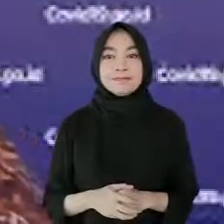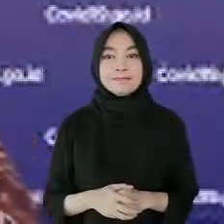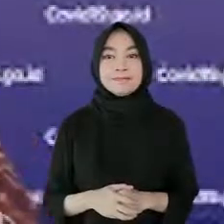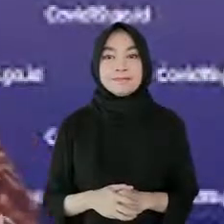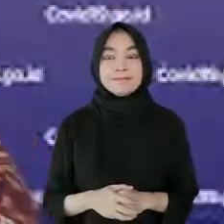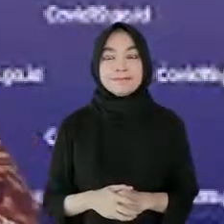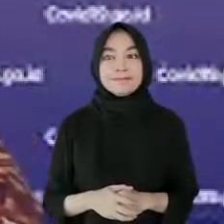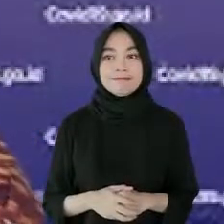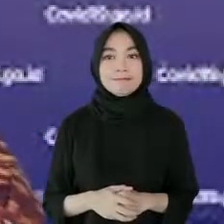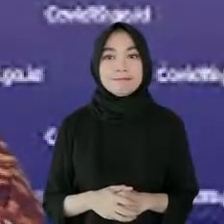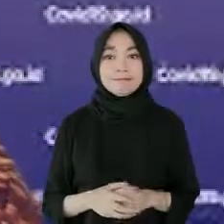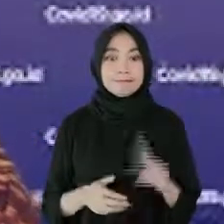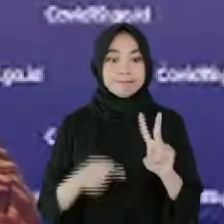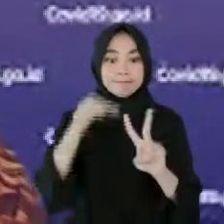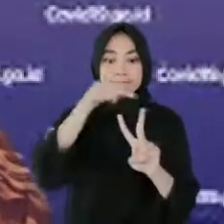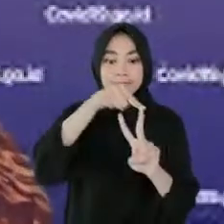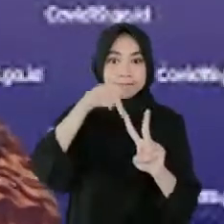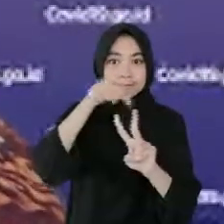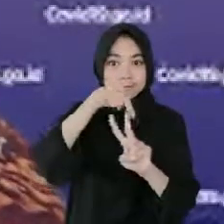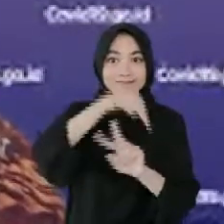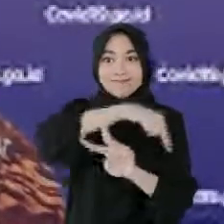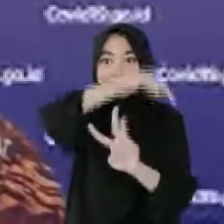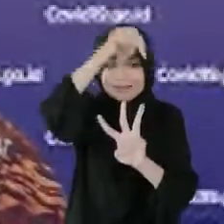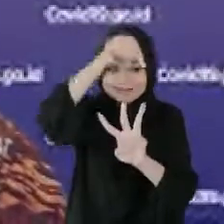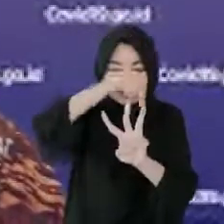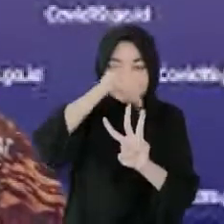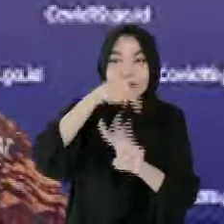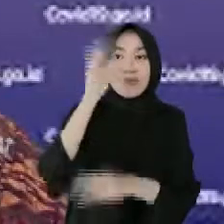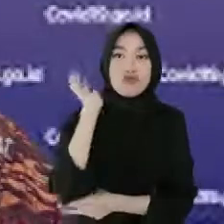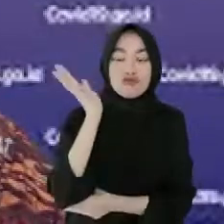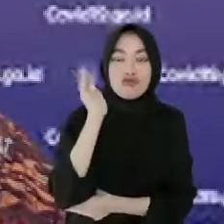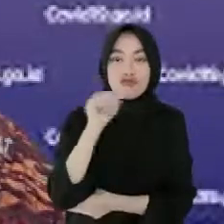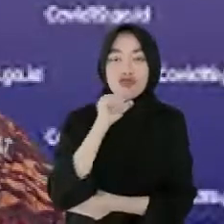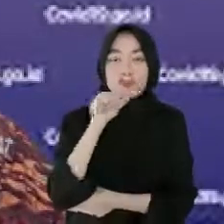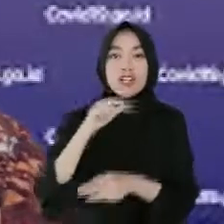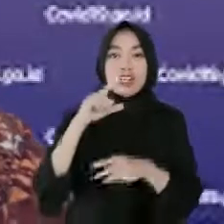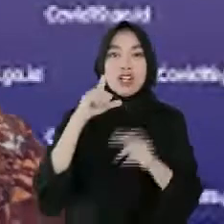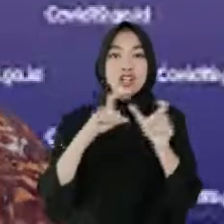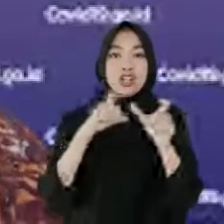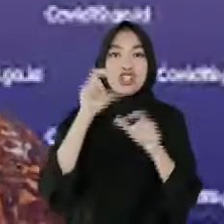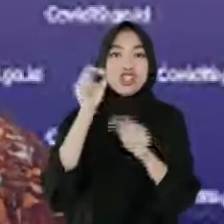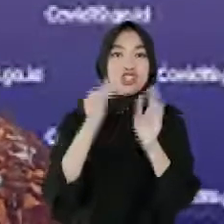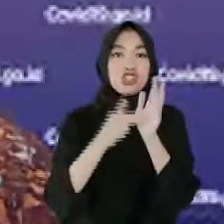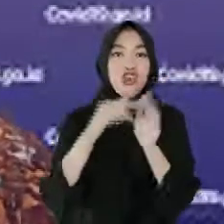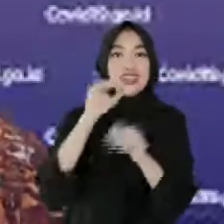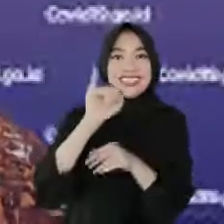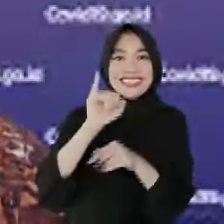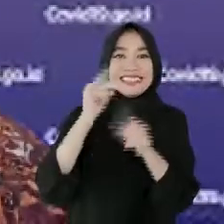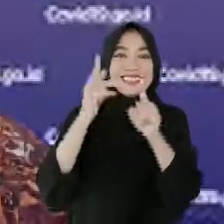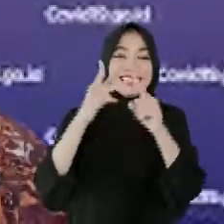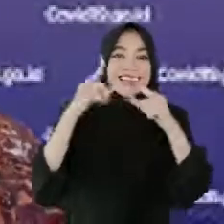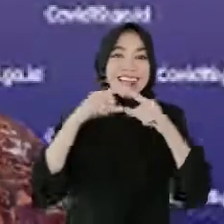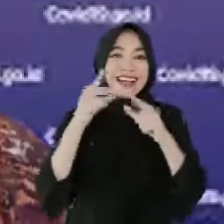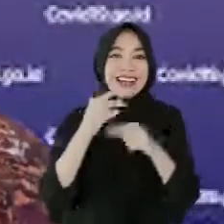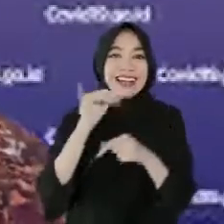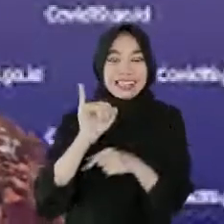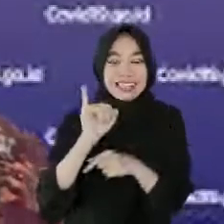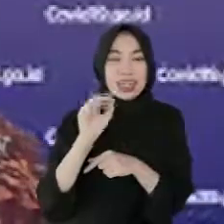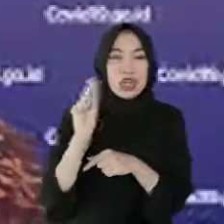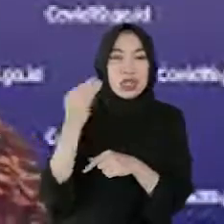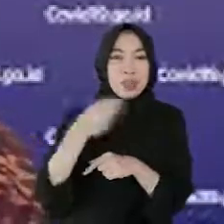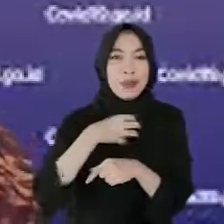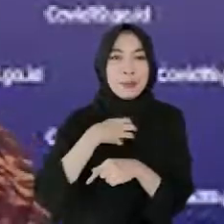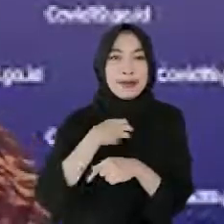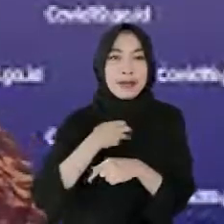baik dan narasumber kami berikutnya adalah Pak Soni hari harmadi selaku ketua bidang perubahan